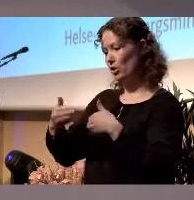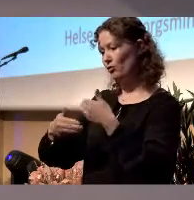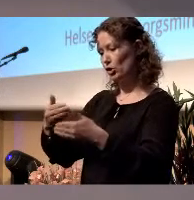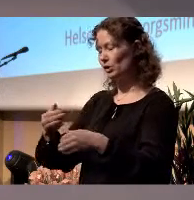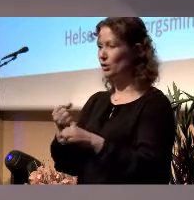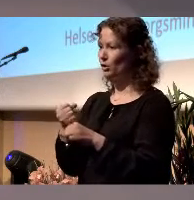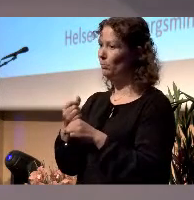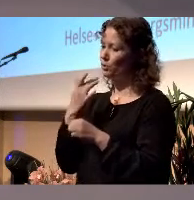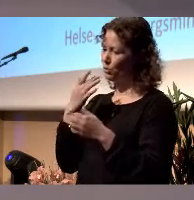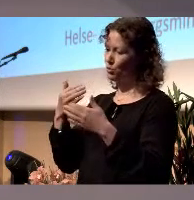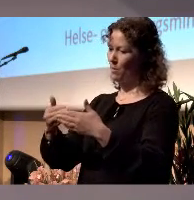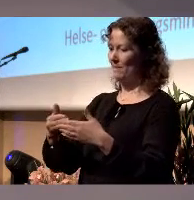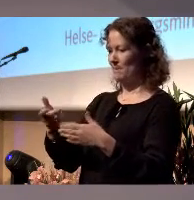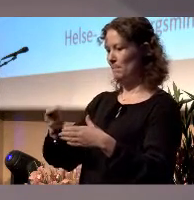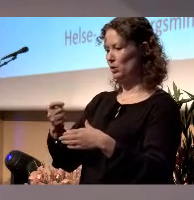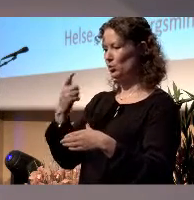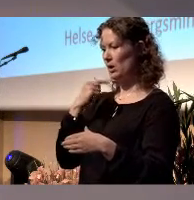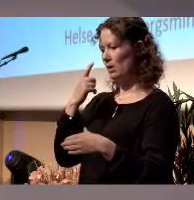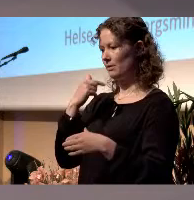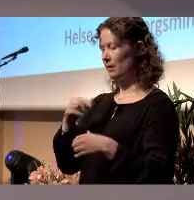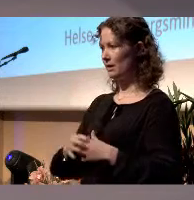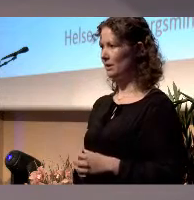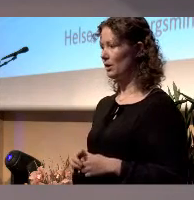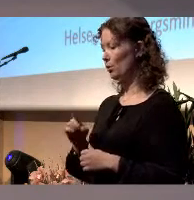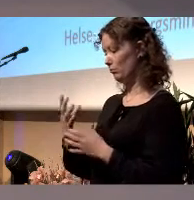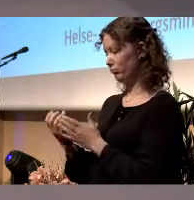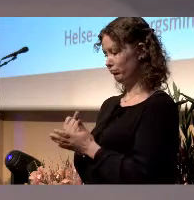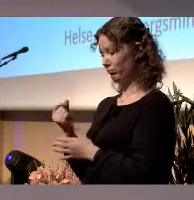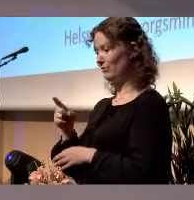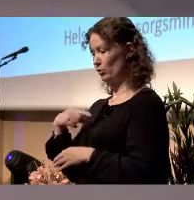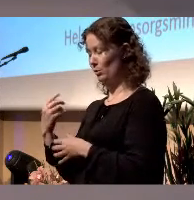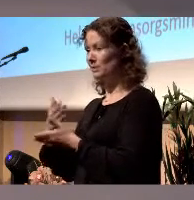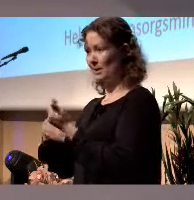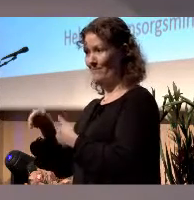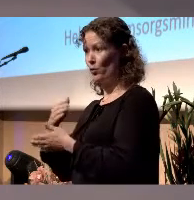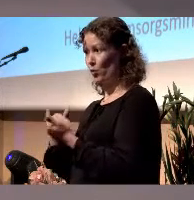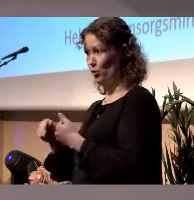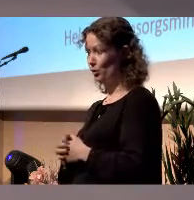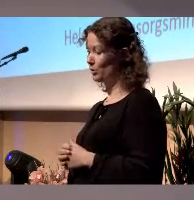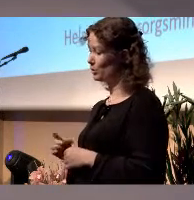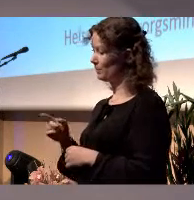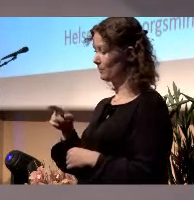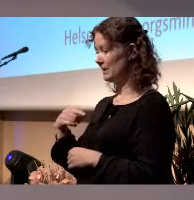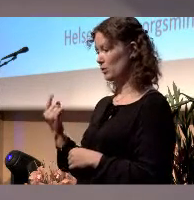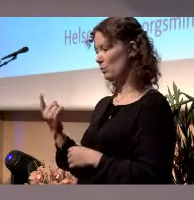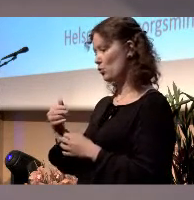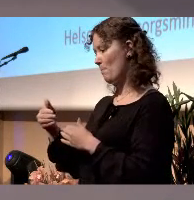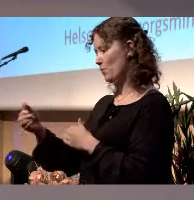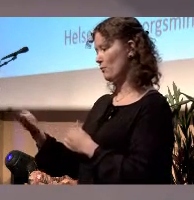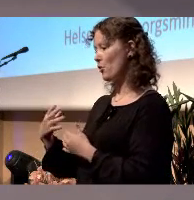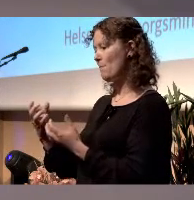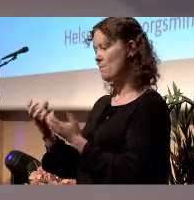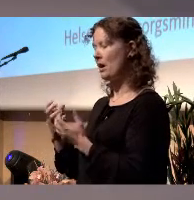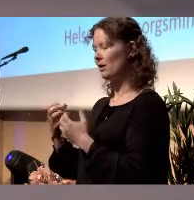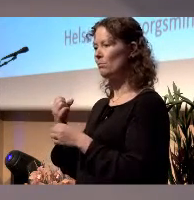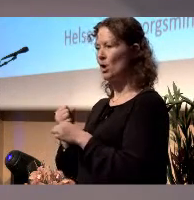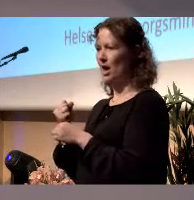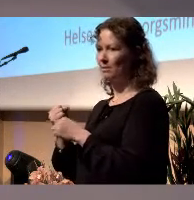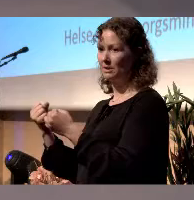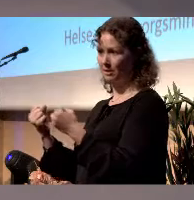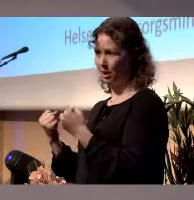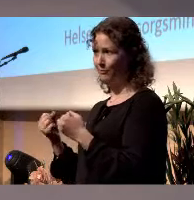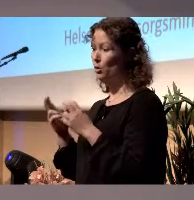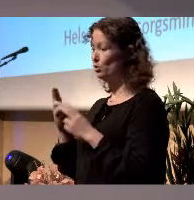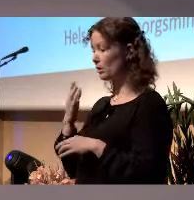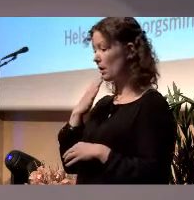pensjonsalderen. Og det er et gode for vårt samfunn, som vi kommer til å ha en stor mangel på arbeidskraft. Og så er det ikke